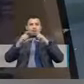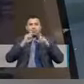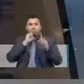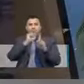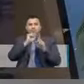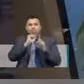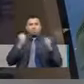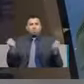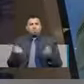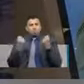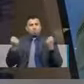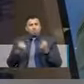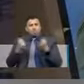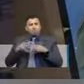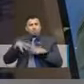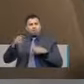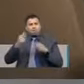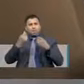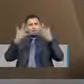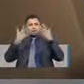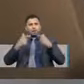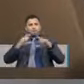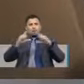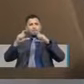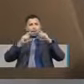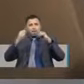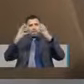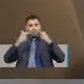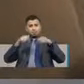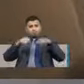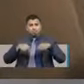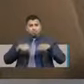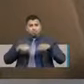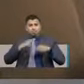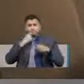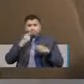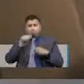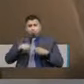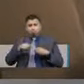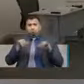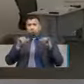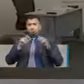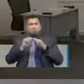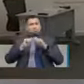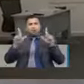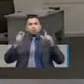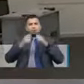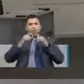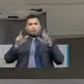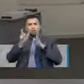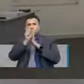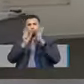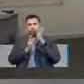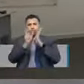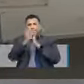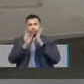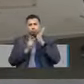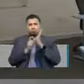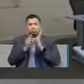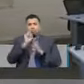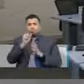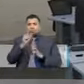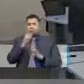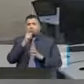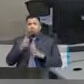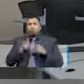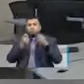ويمكن للمتخصصين والمتدربين في القطاع المصرفي والمالي حاليا الوصول المجاني إلى نظام المنصة الأساسي،